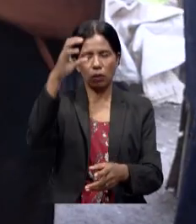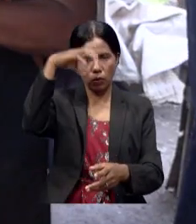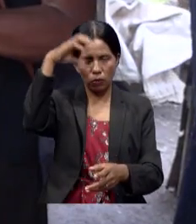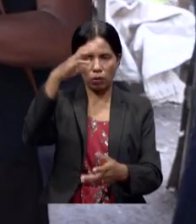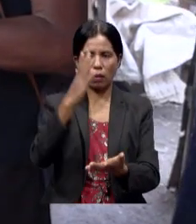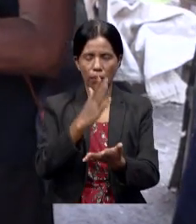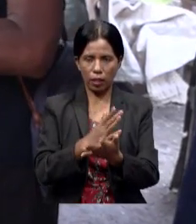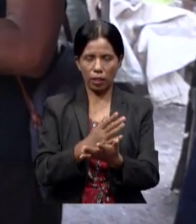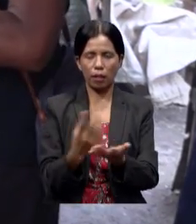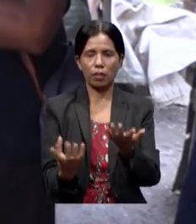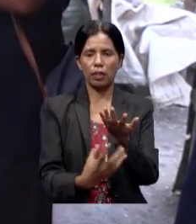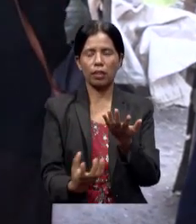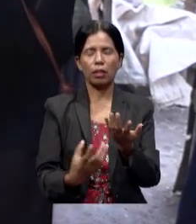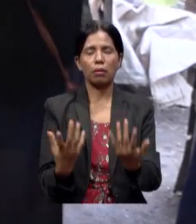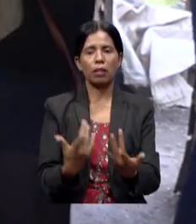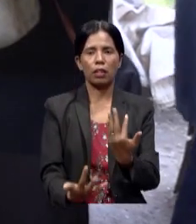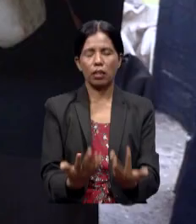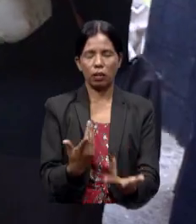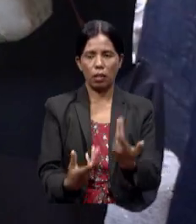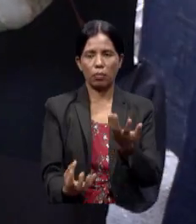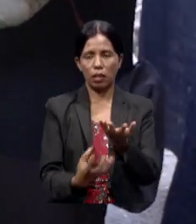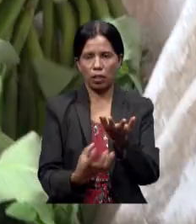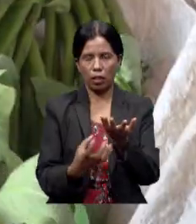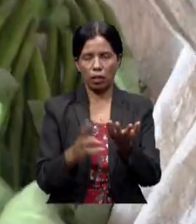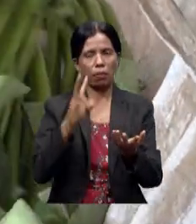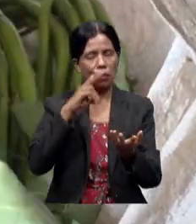tingkisir. Deskeras kam tingki tau ahi bam hal le tukan.